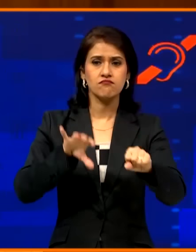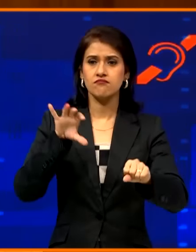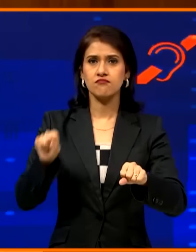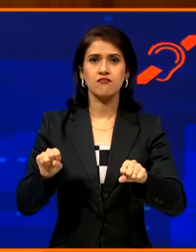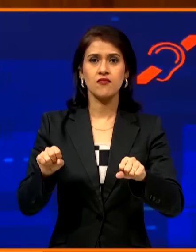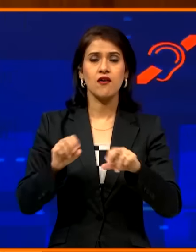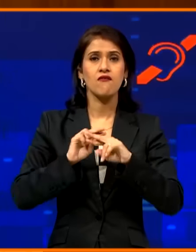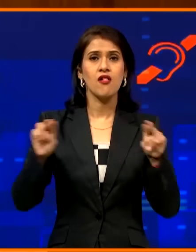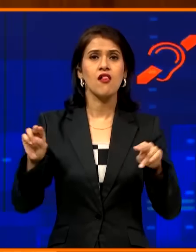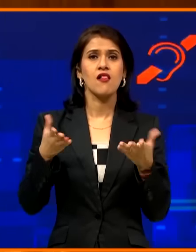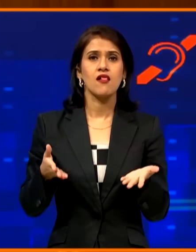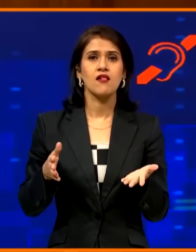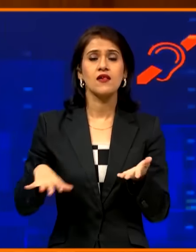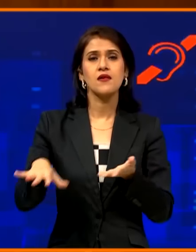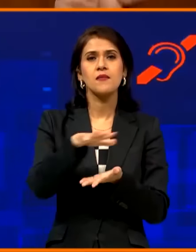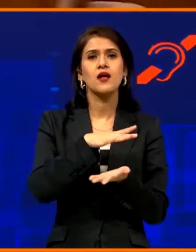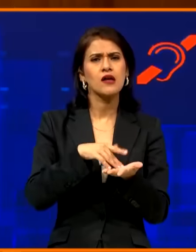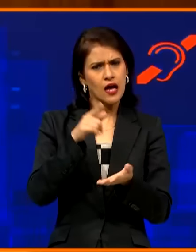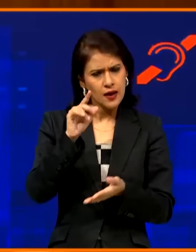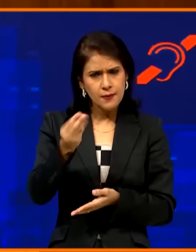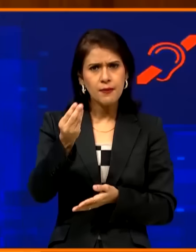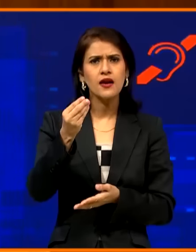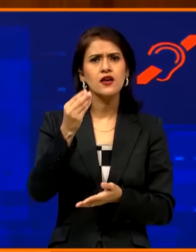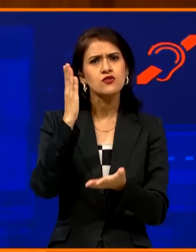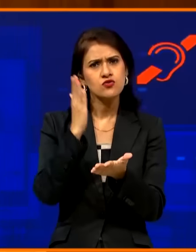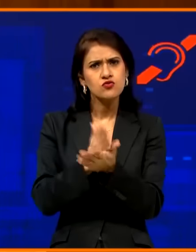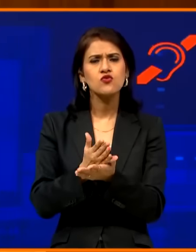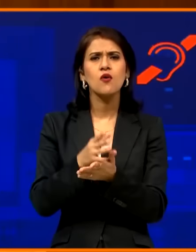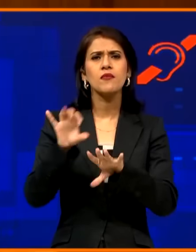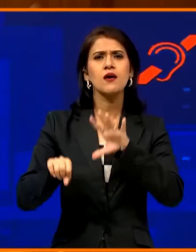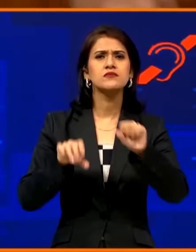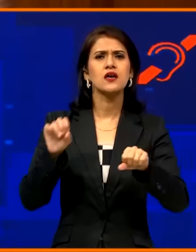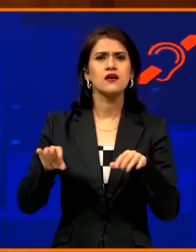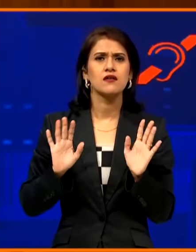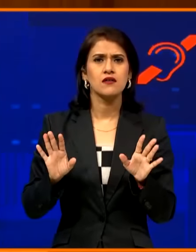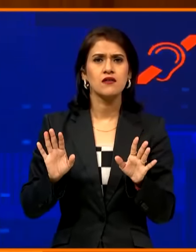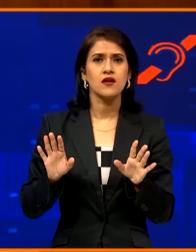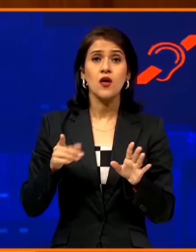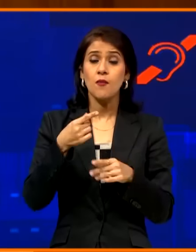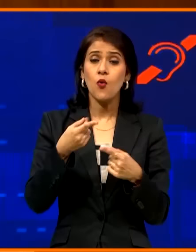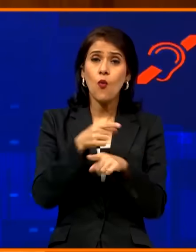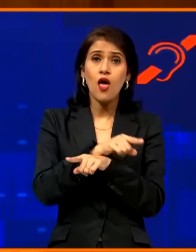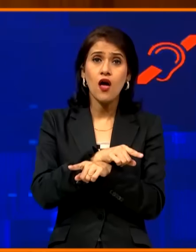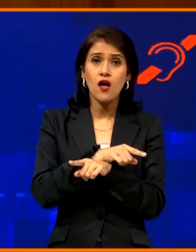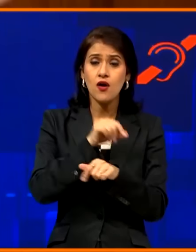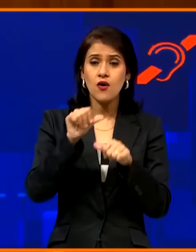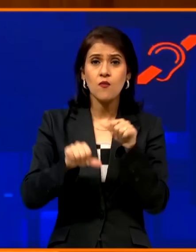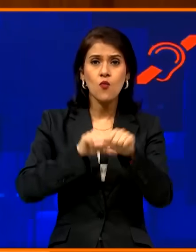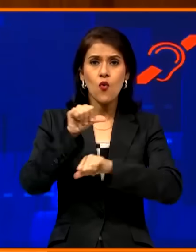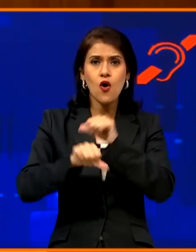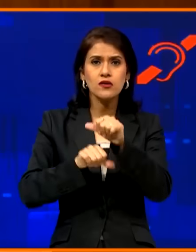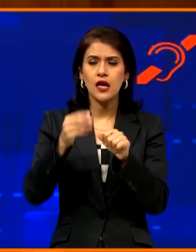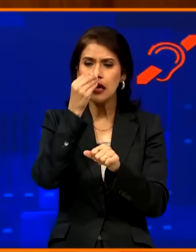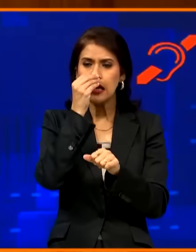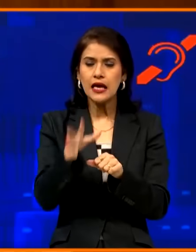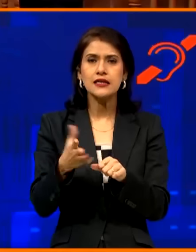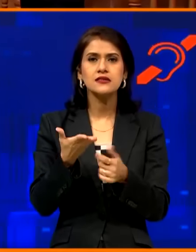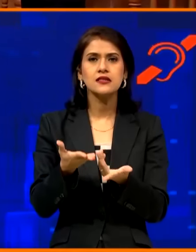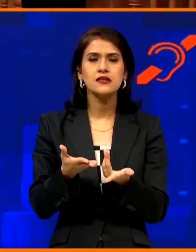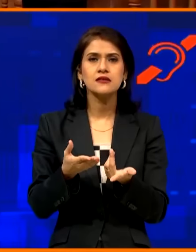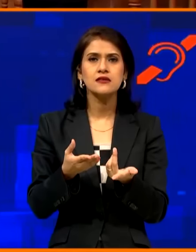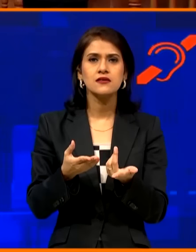करवाना चाहिए ना खत्म करवाने के लिए उसको प्रोसेस को और स्ट्रांग करना चाहिए आप तो उसको और आसान बना रहे हैं कि कब्जे वालों का कब्जा मुकम्मल हो जाए और